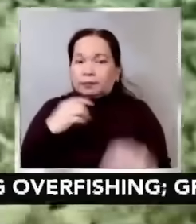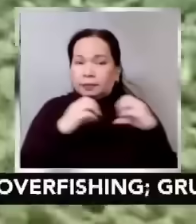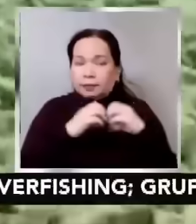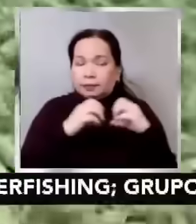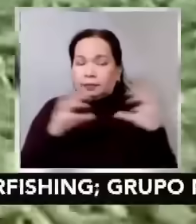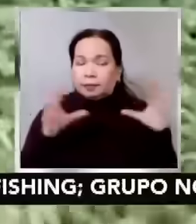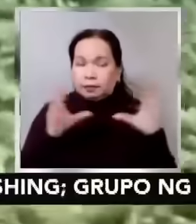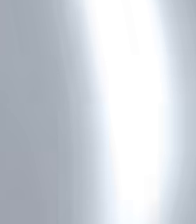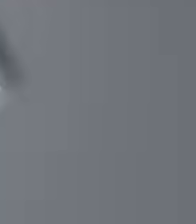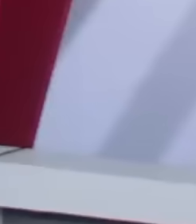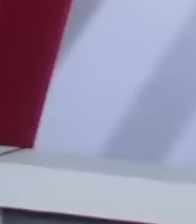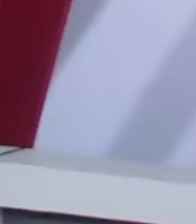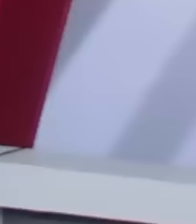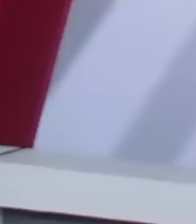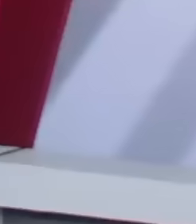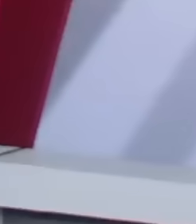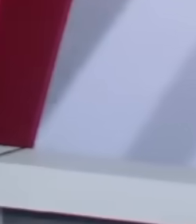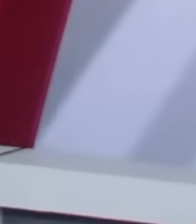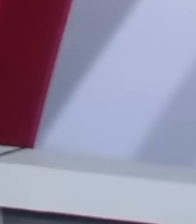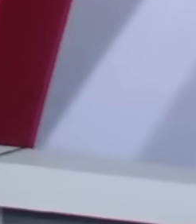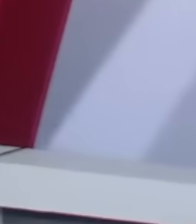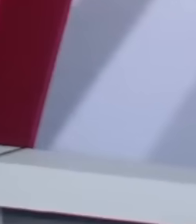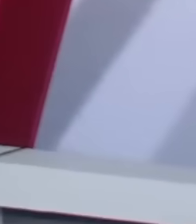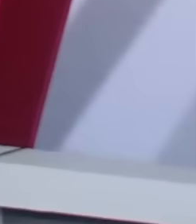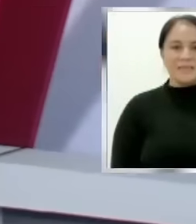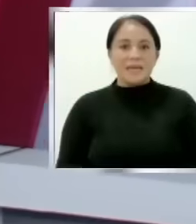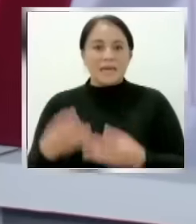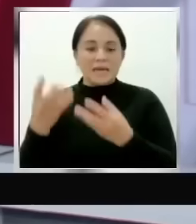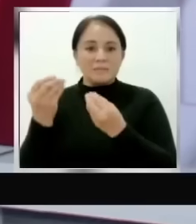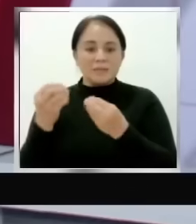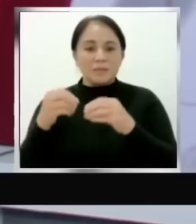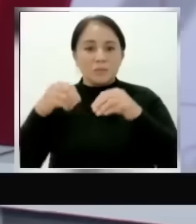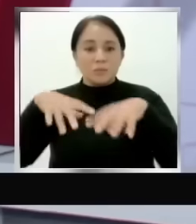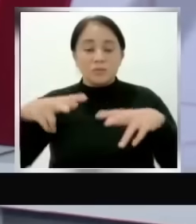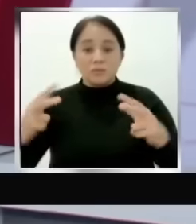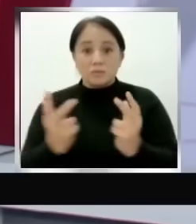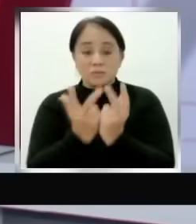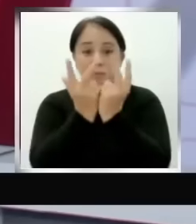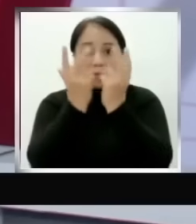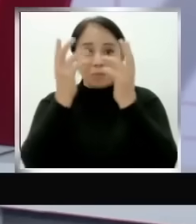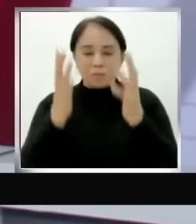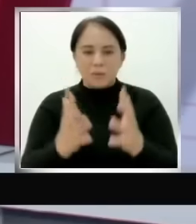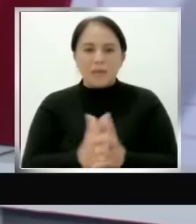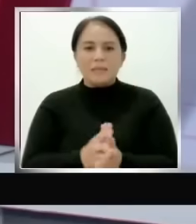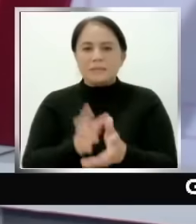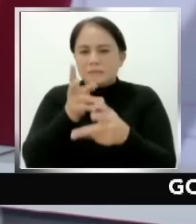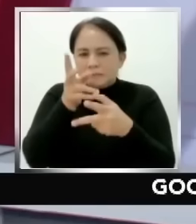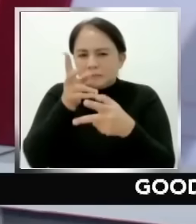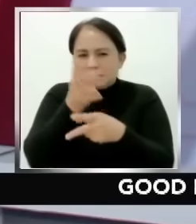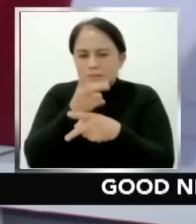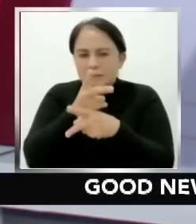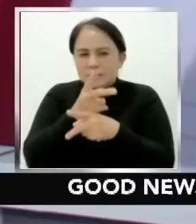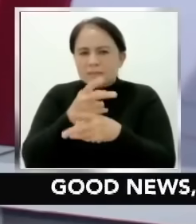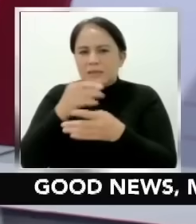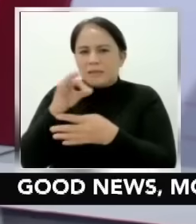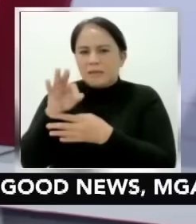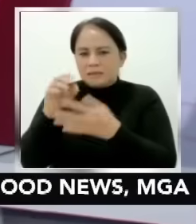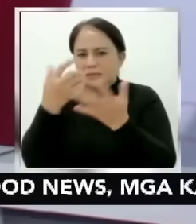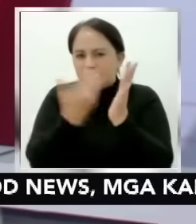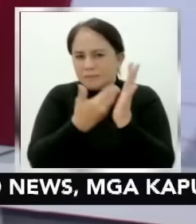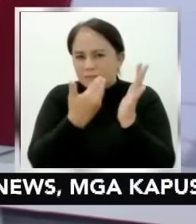24 oras. Update po sa mga nawawalang sabungero. Nakatutok na sa forensic evidence ang